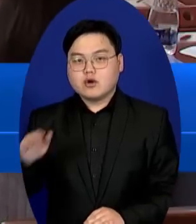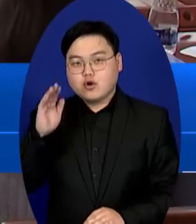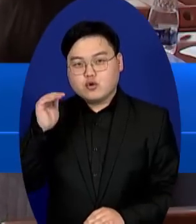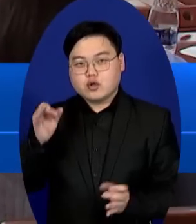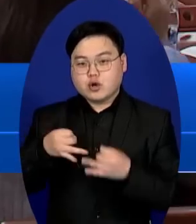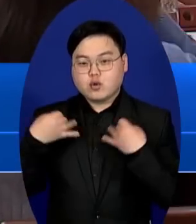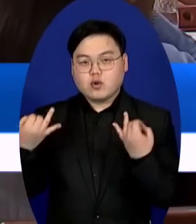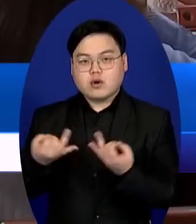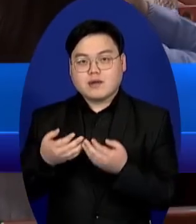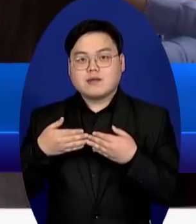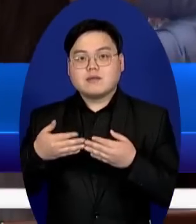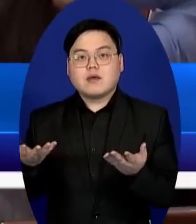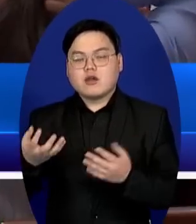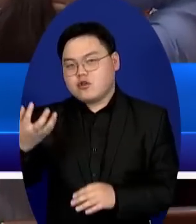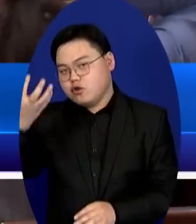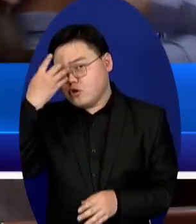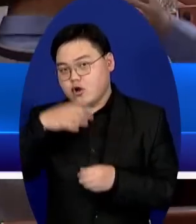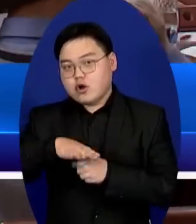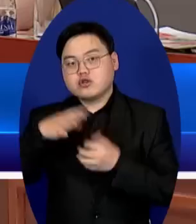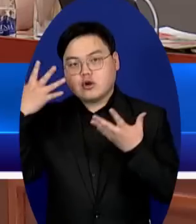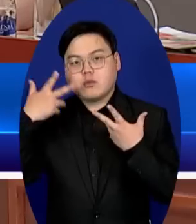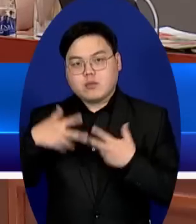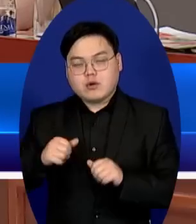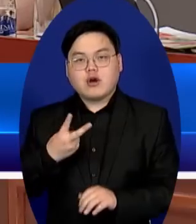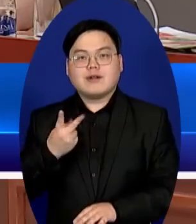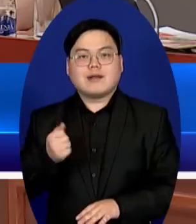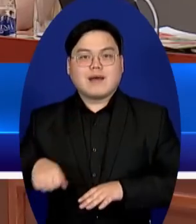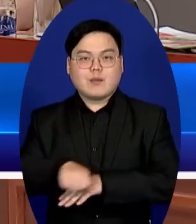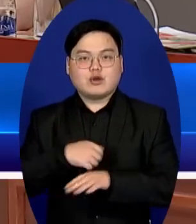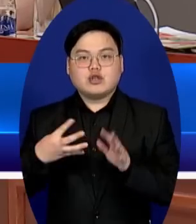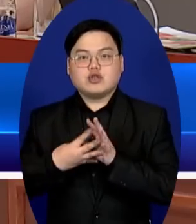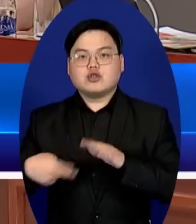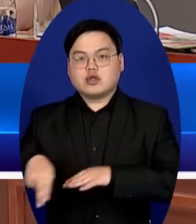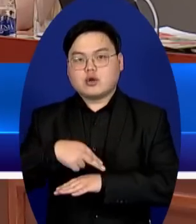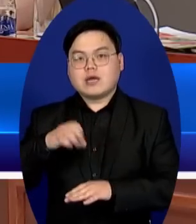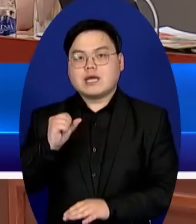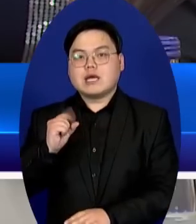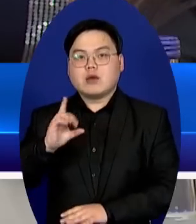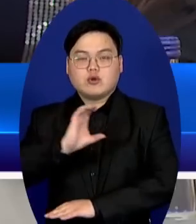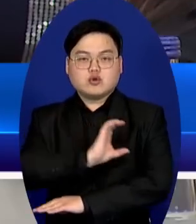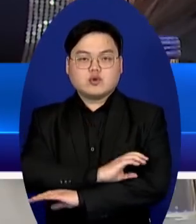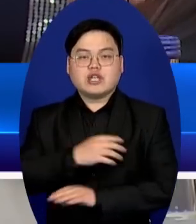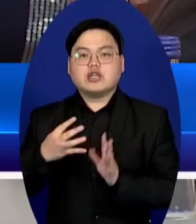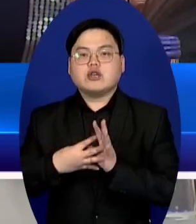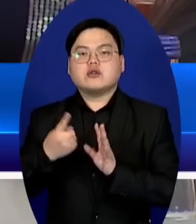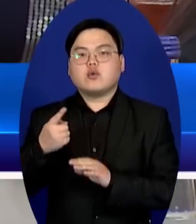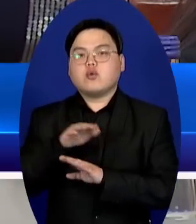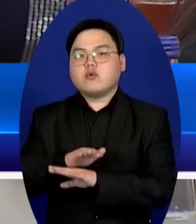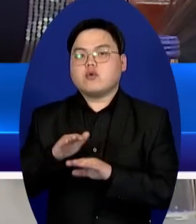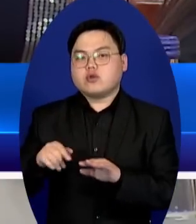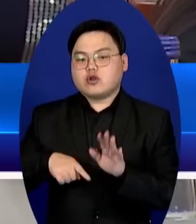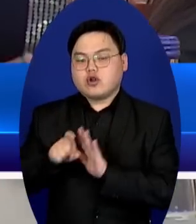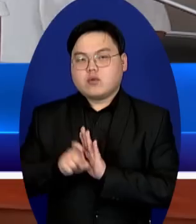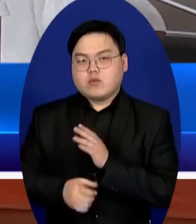парламент хөтөлбөрийн нээлт төрийн ордонд боллоо. 21 аймаг нийслэлийн 9 дүүргийн ерөнхий боловсролын сургуулийн 91 хүүхэд энэ удаагийн